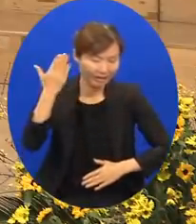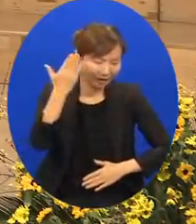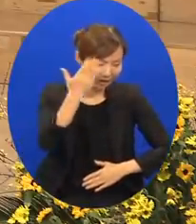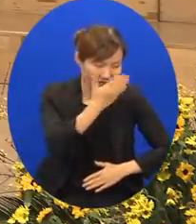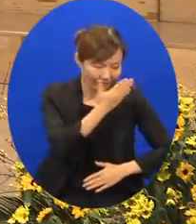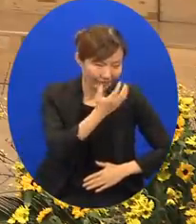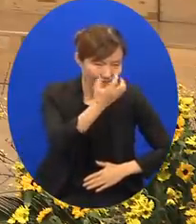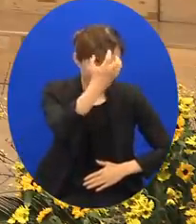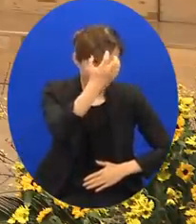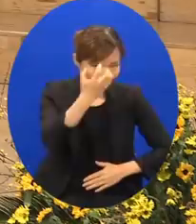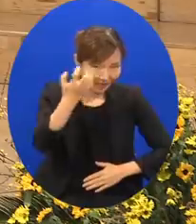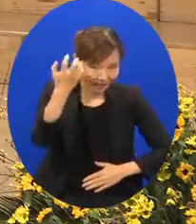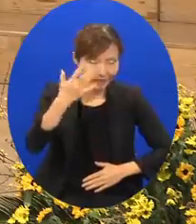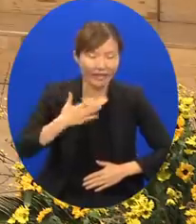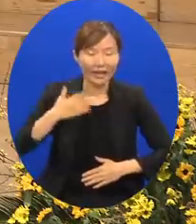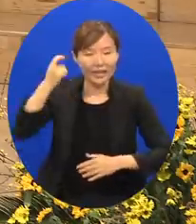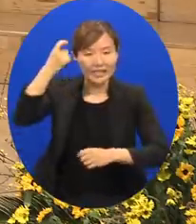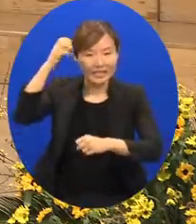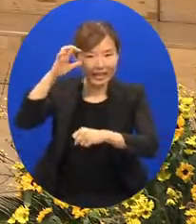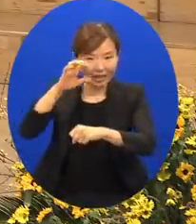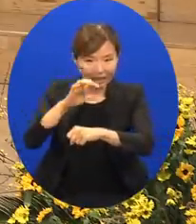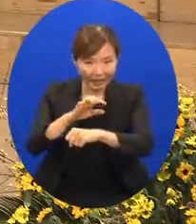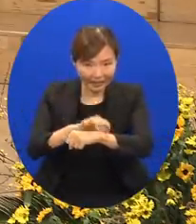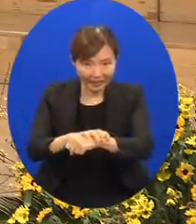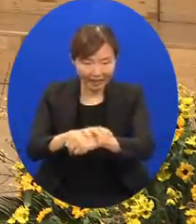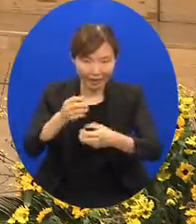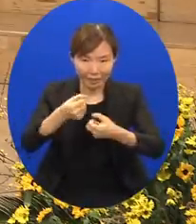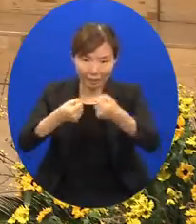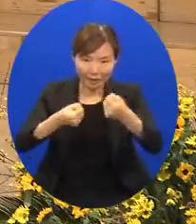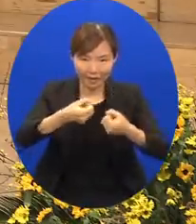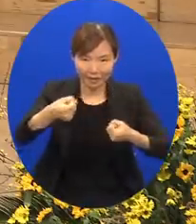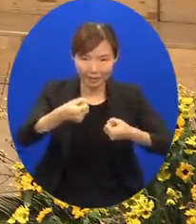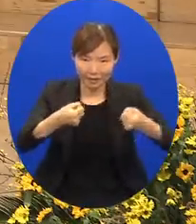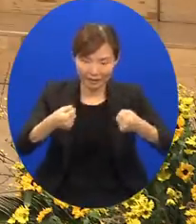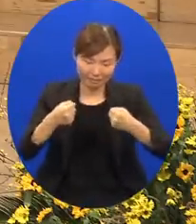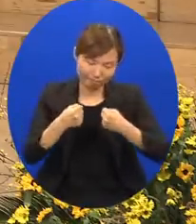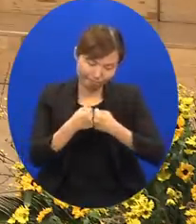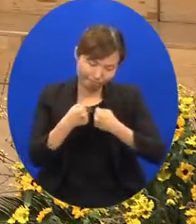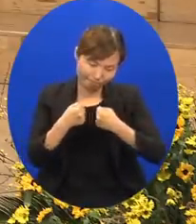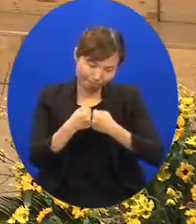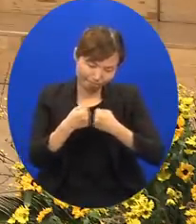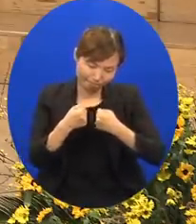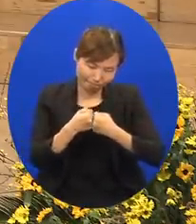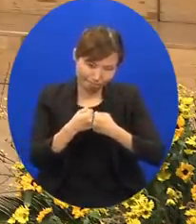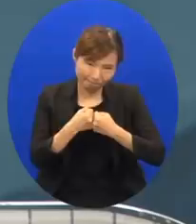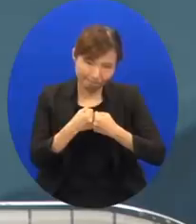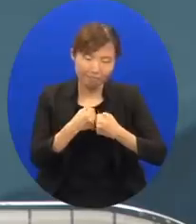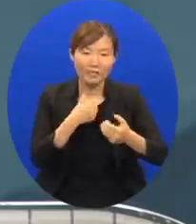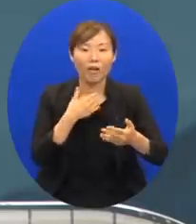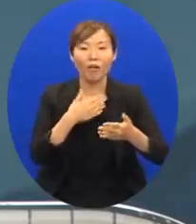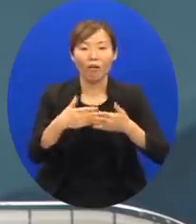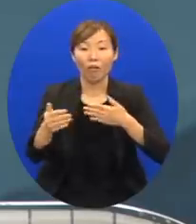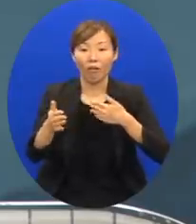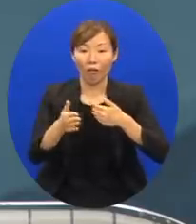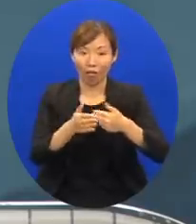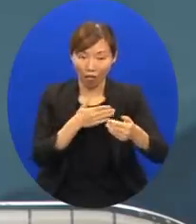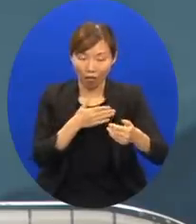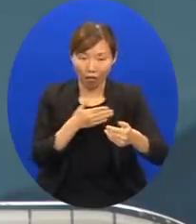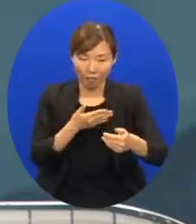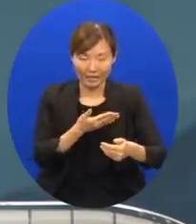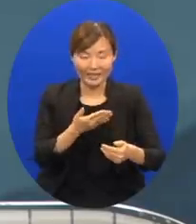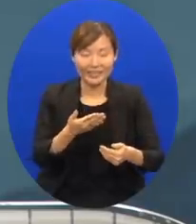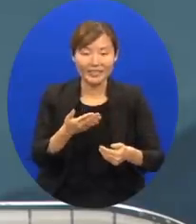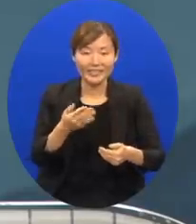내가 더 지혜롭다 그러면서 블랑 과 싸움이 벌어졌습니다 그들에게 사도